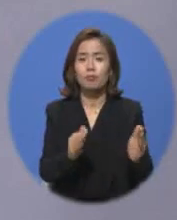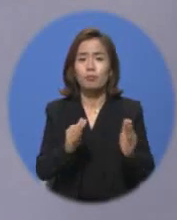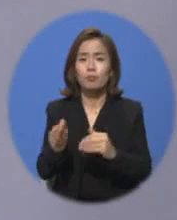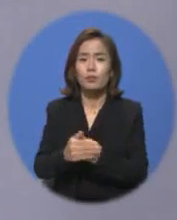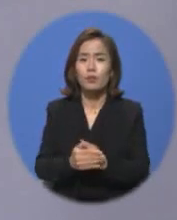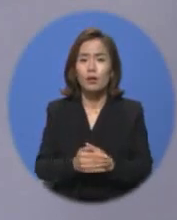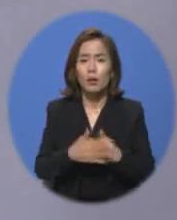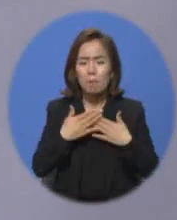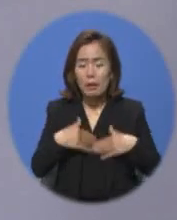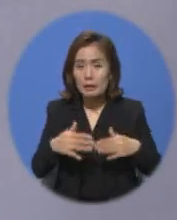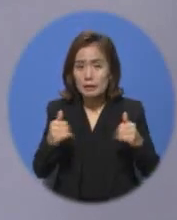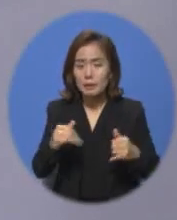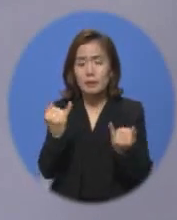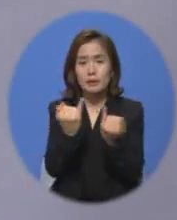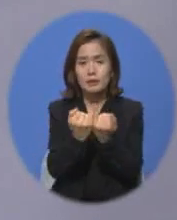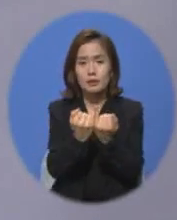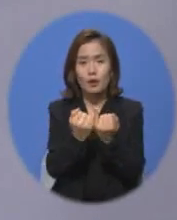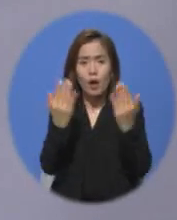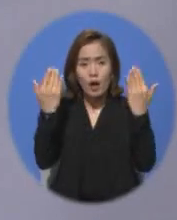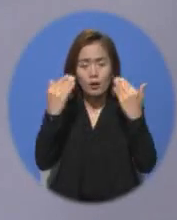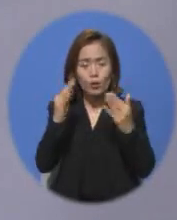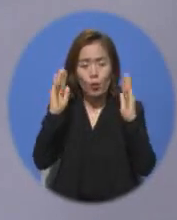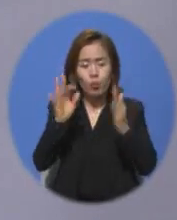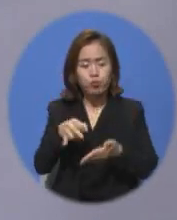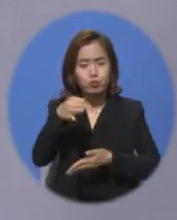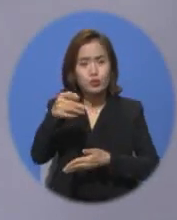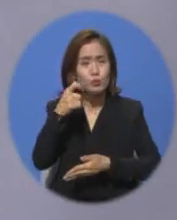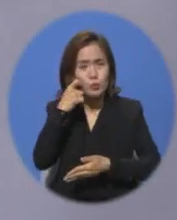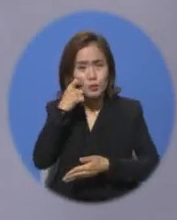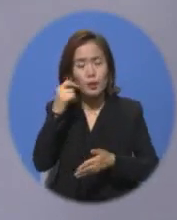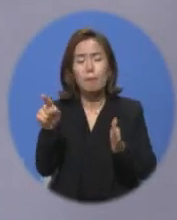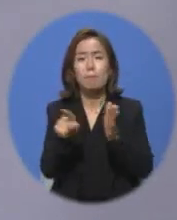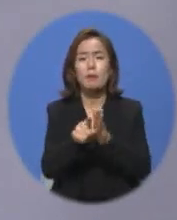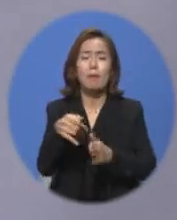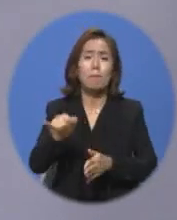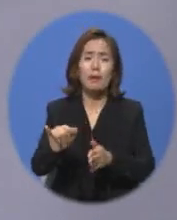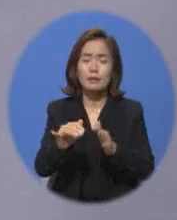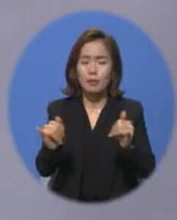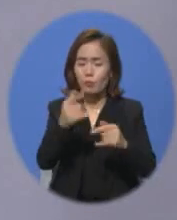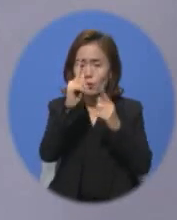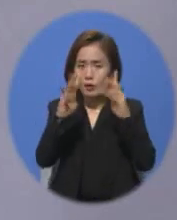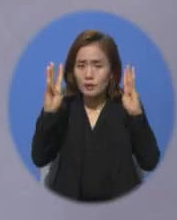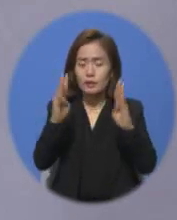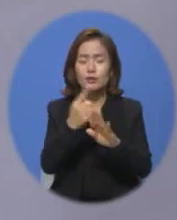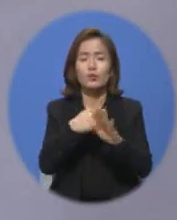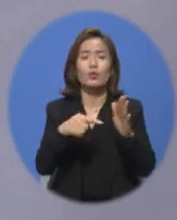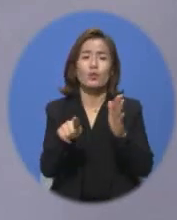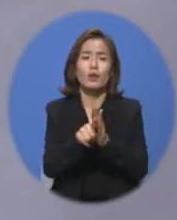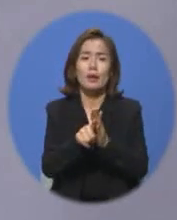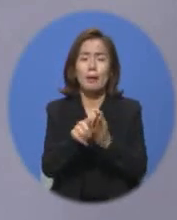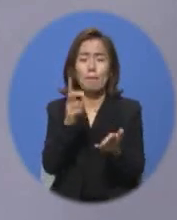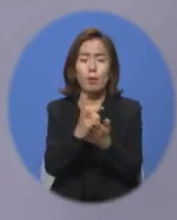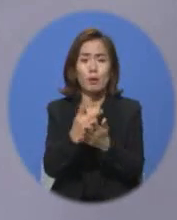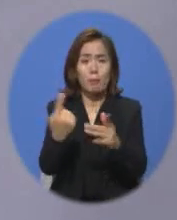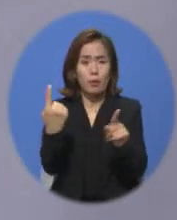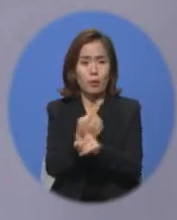더나아가,저는경제적으로 어려운계층과등록금을 납부하지못해학자금대출연체자가된대학생들이